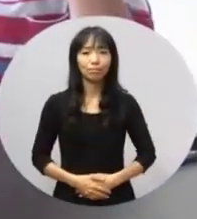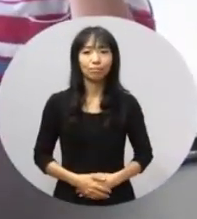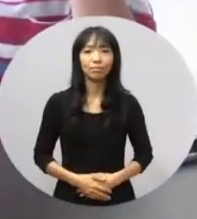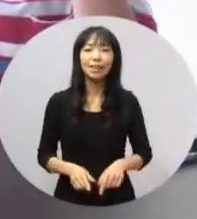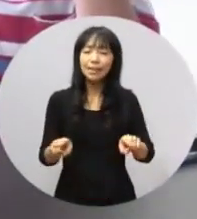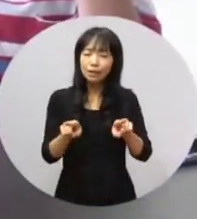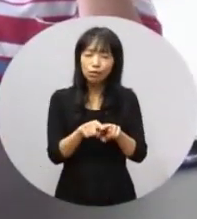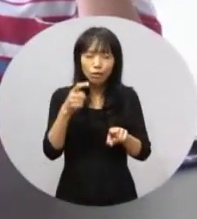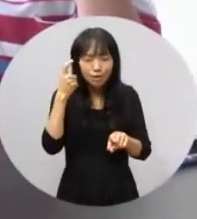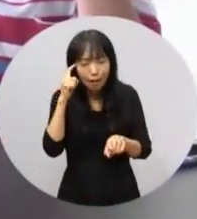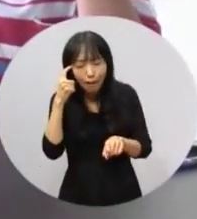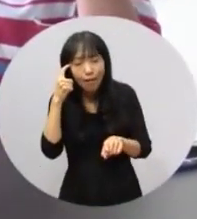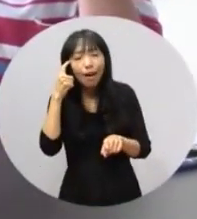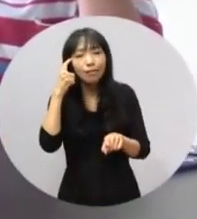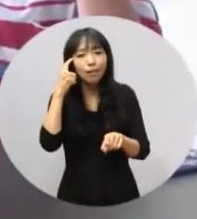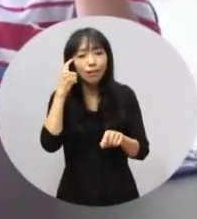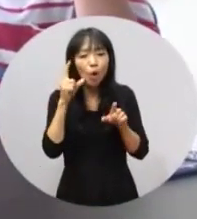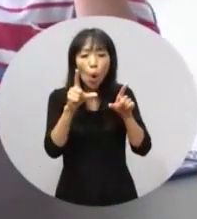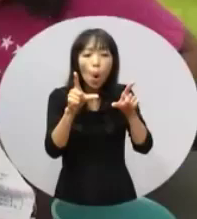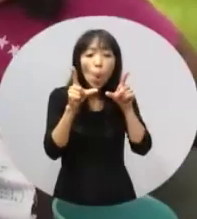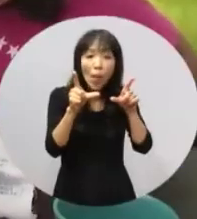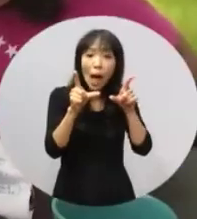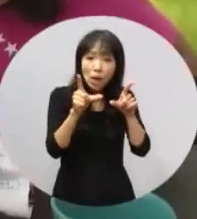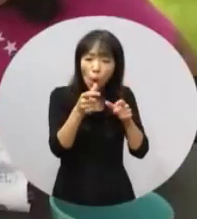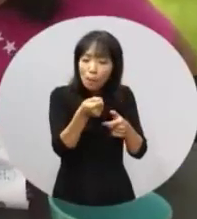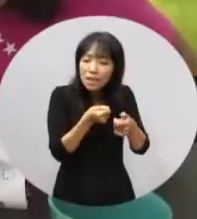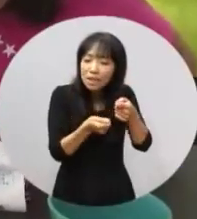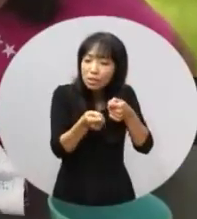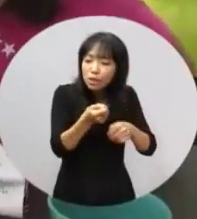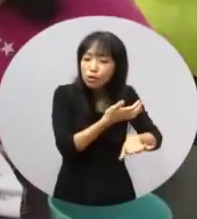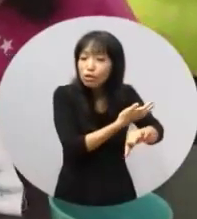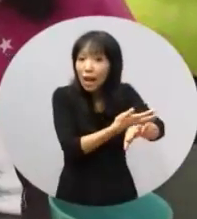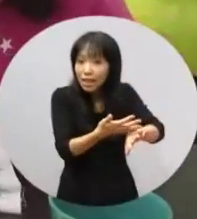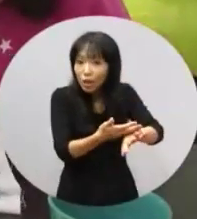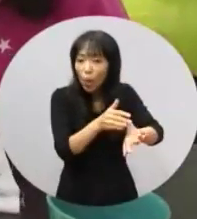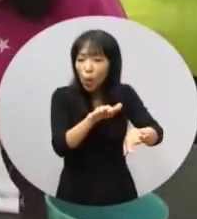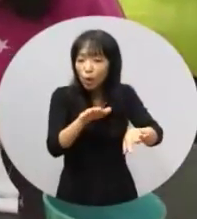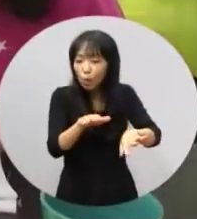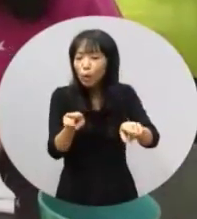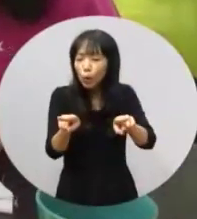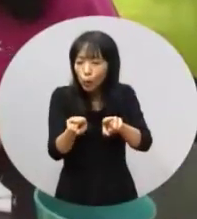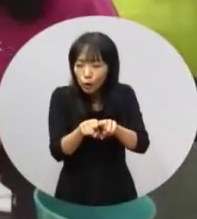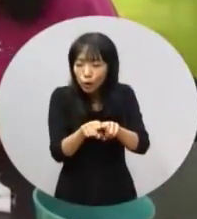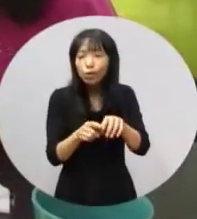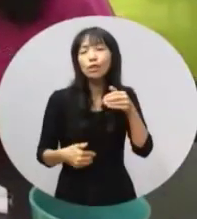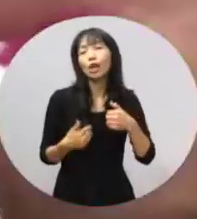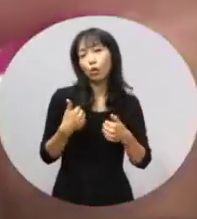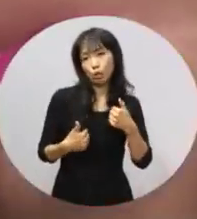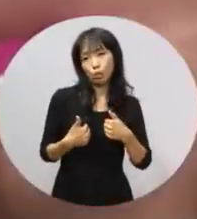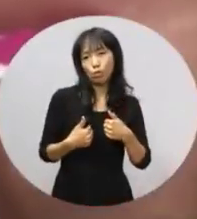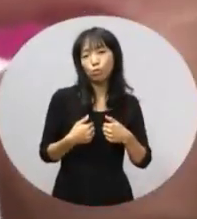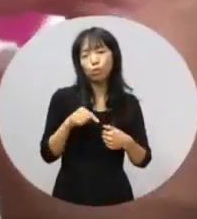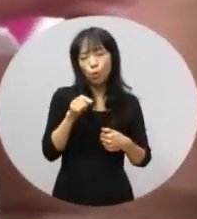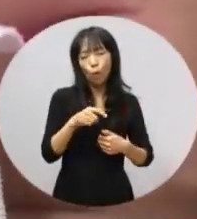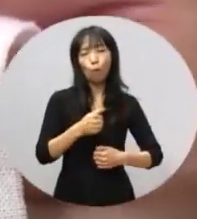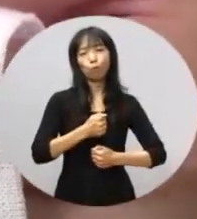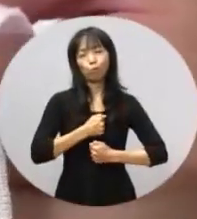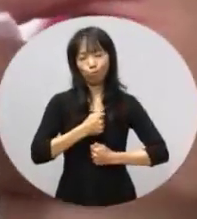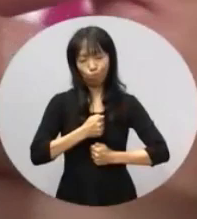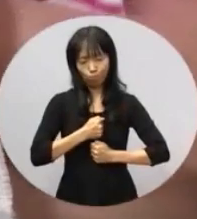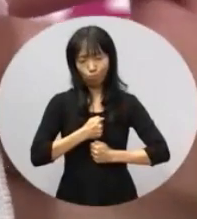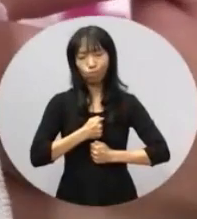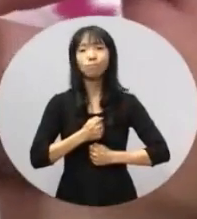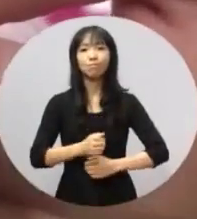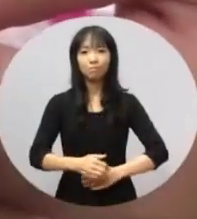一緒に考えながら答えを導き出す過程を子どもたちと話しぬそれを心がけているんだと